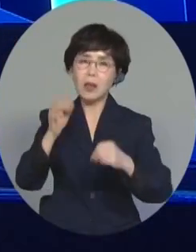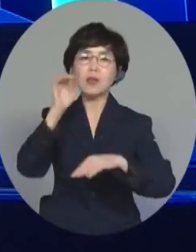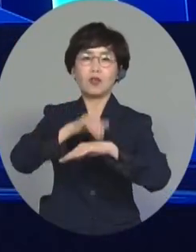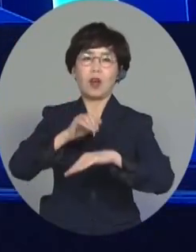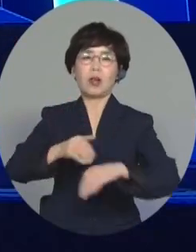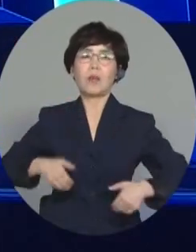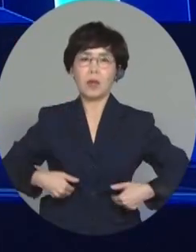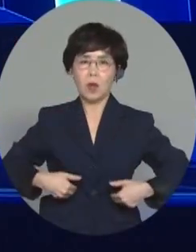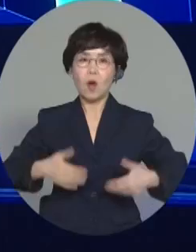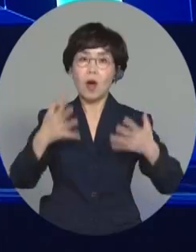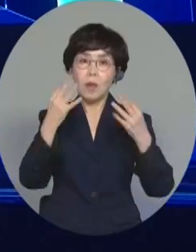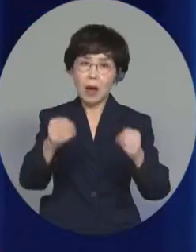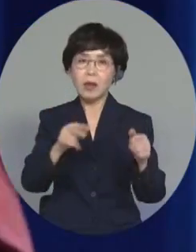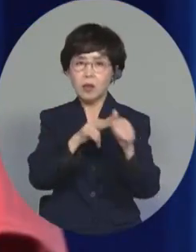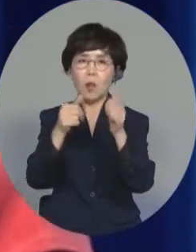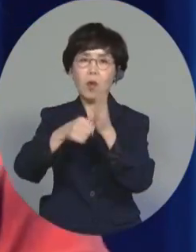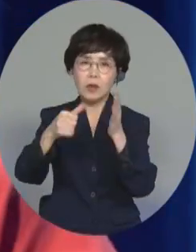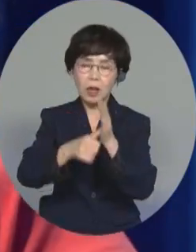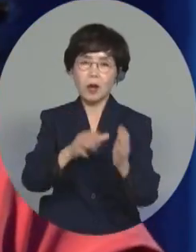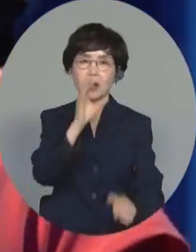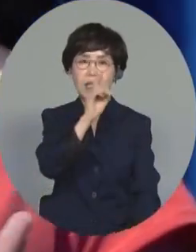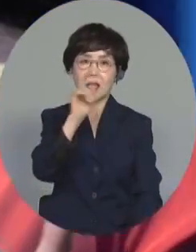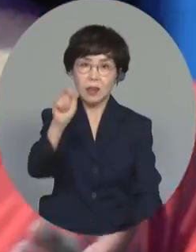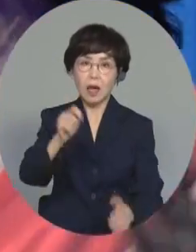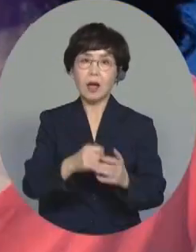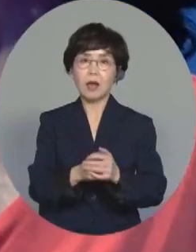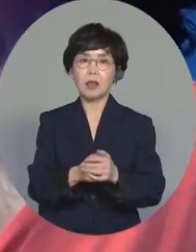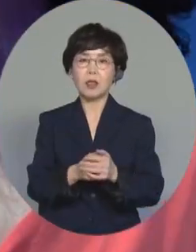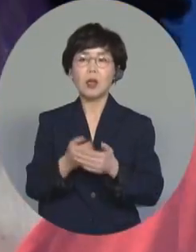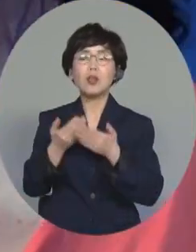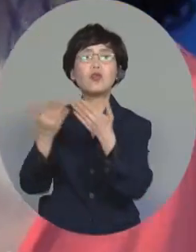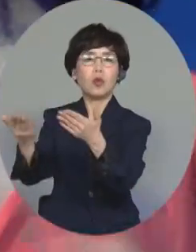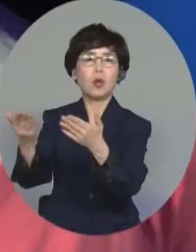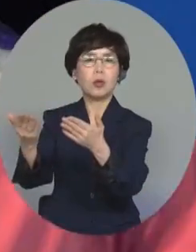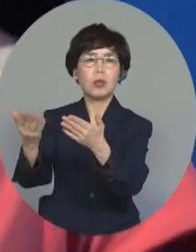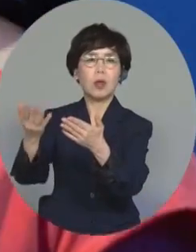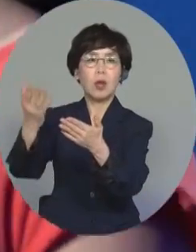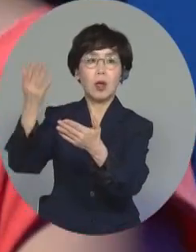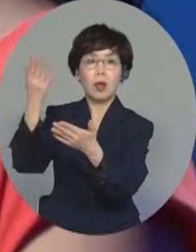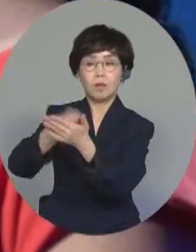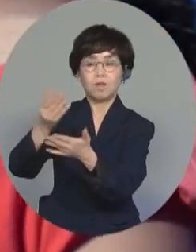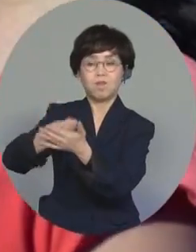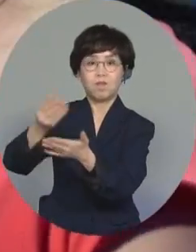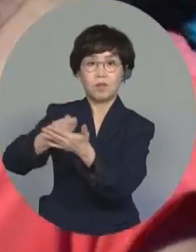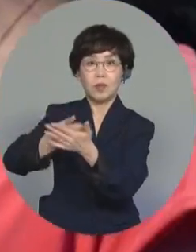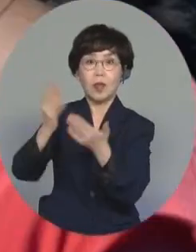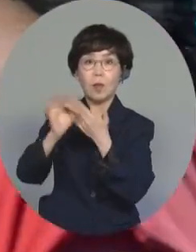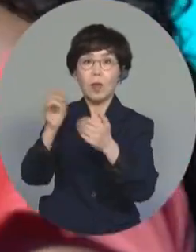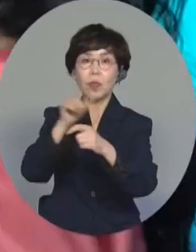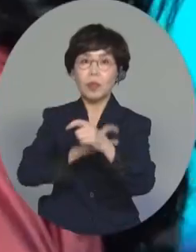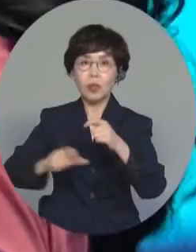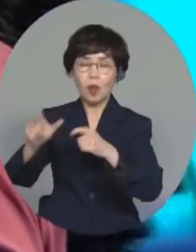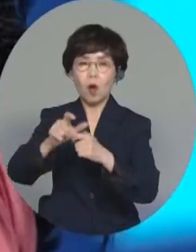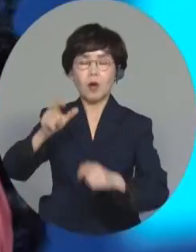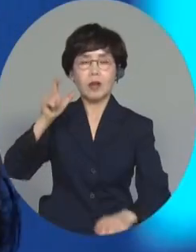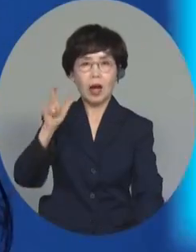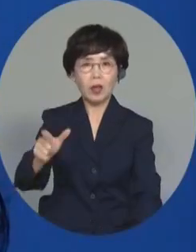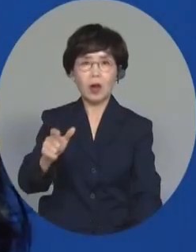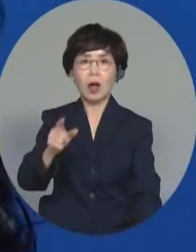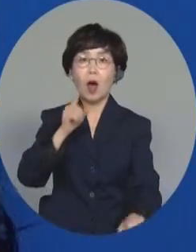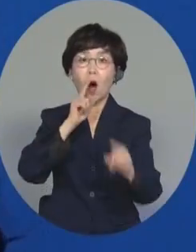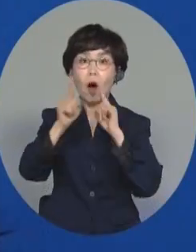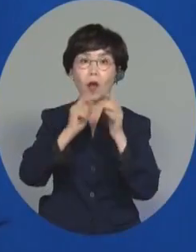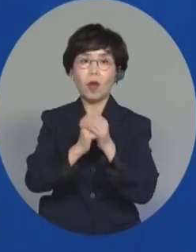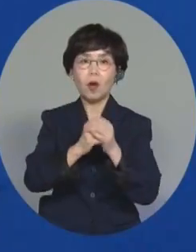필요한 거죠. 많은 데이터, 많은 파라미터 를 이렇게 투입을 하면 더욱더 강력한 언어